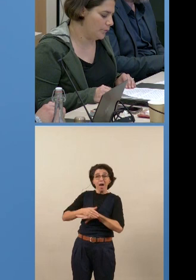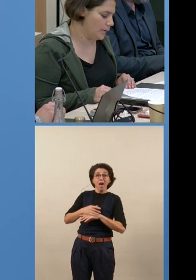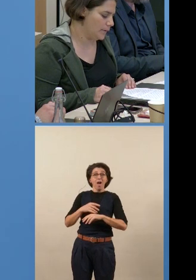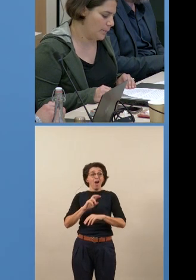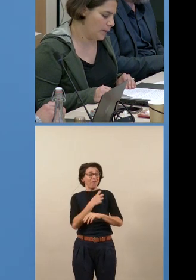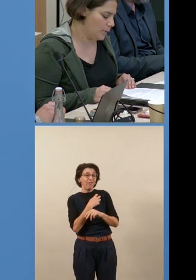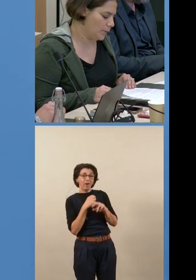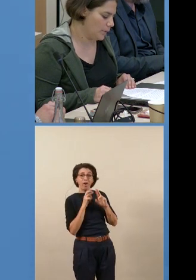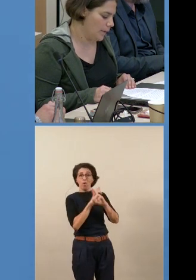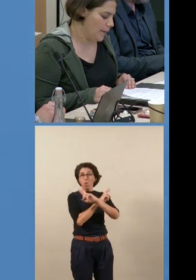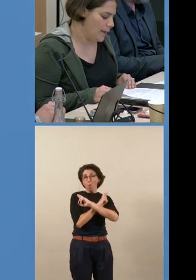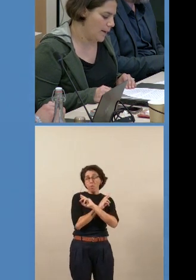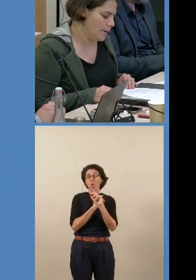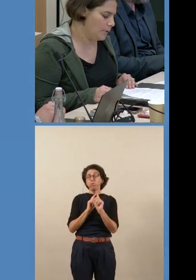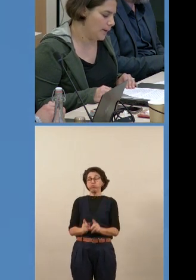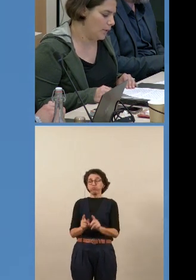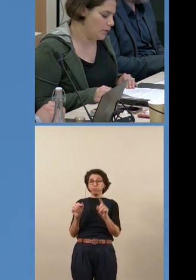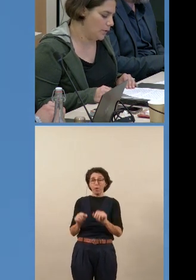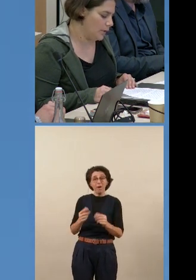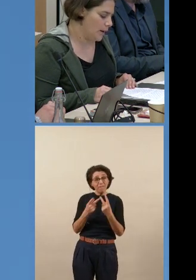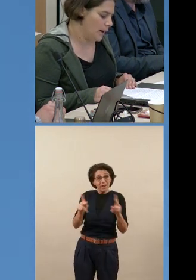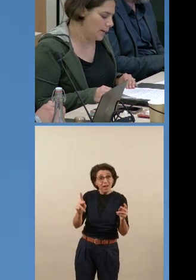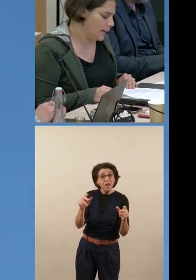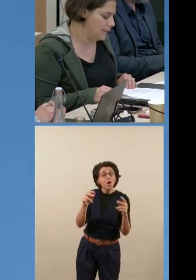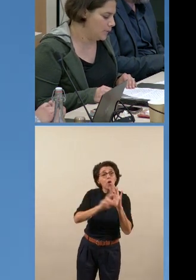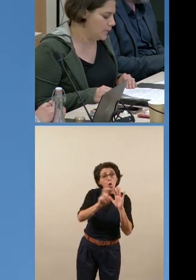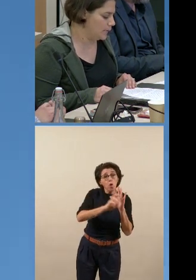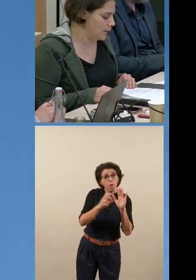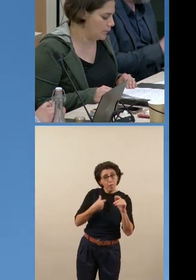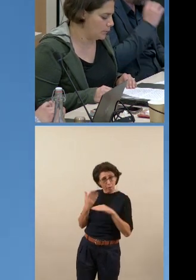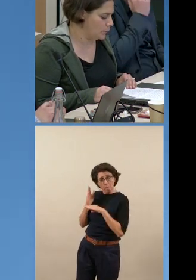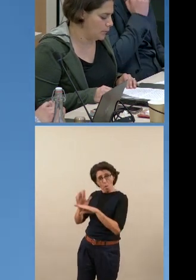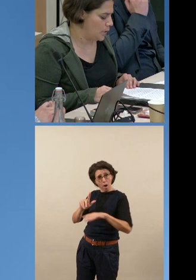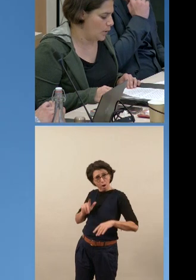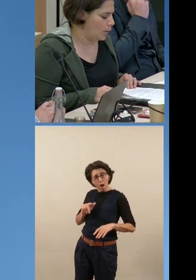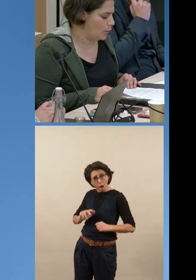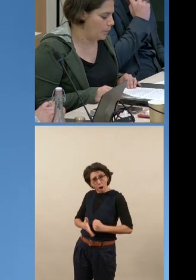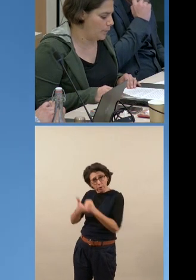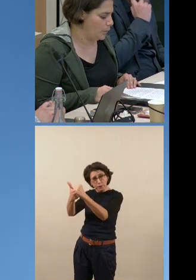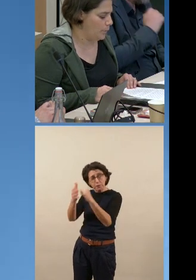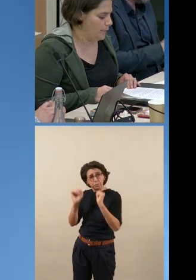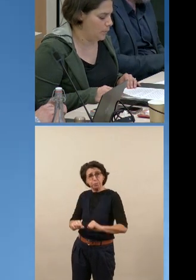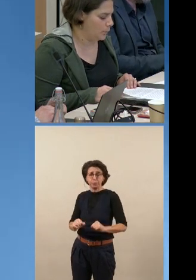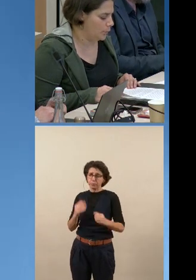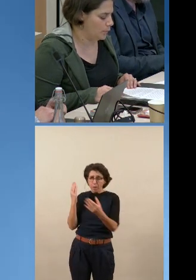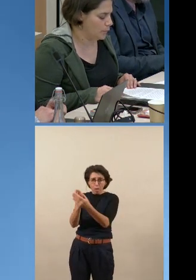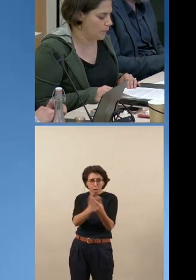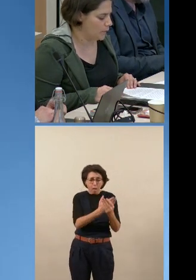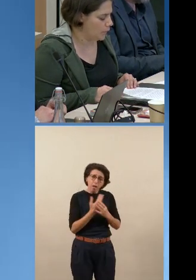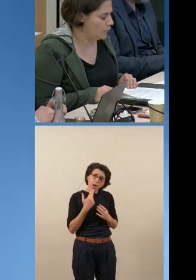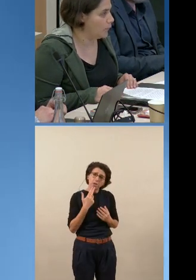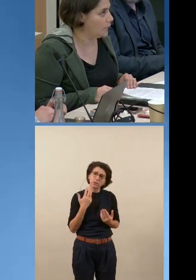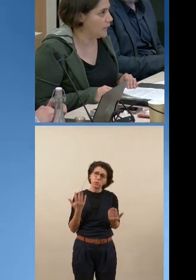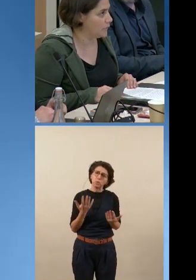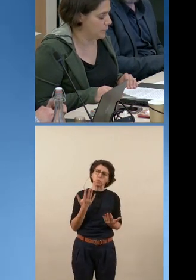ainsi renforcer sa présence et améliorer encore la qualité de ses interventions en complément des nombreux autres